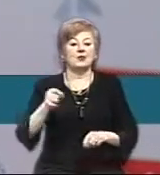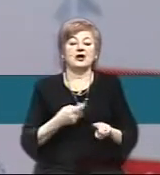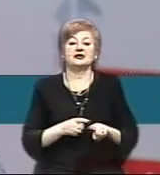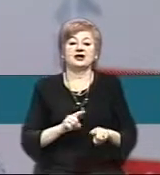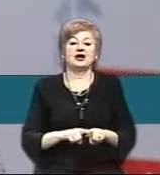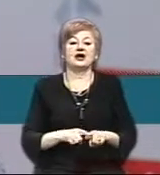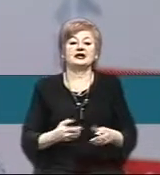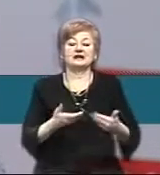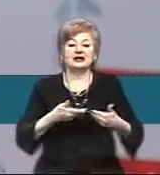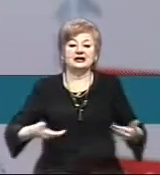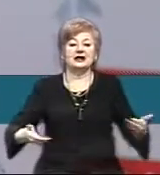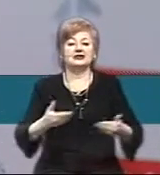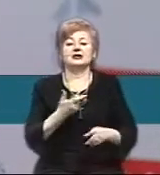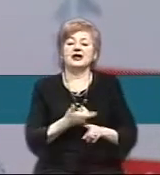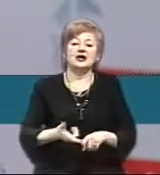таких